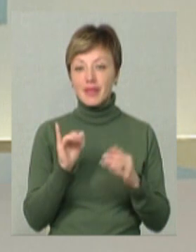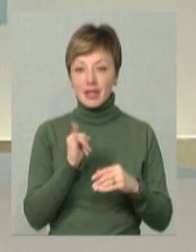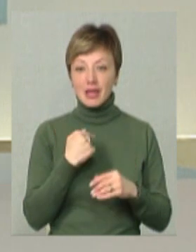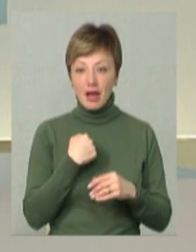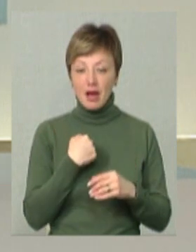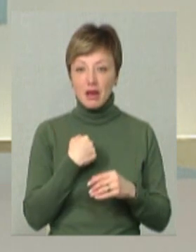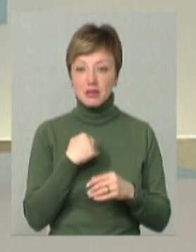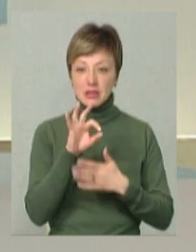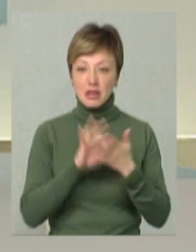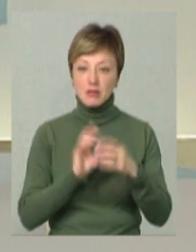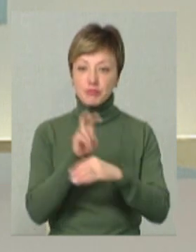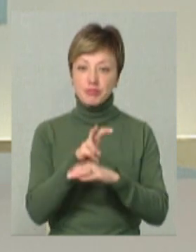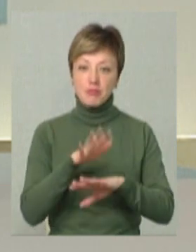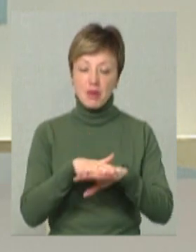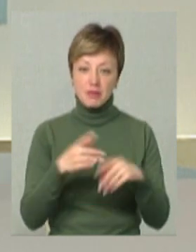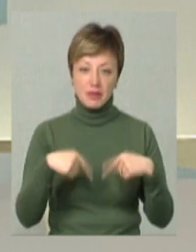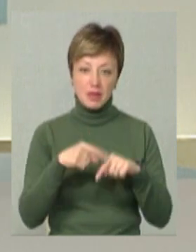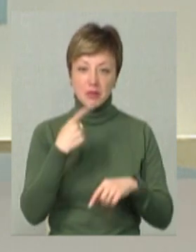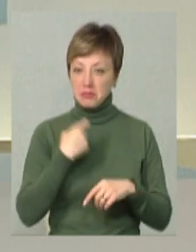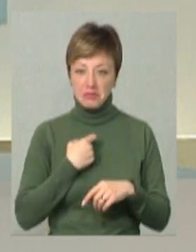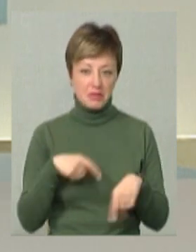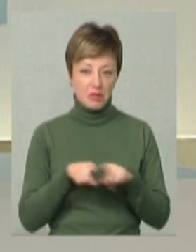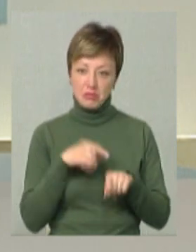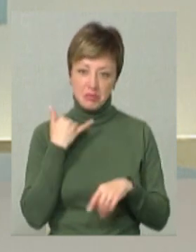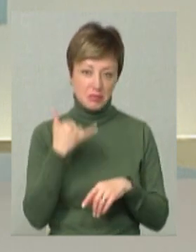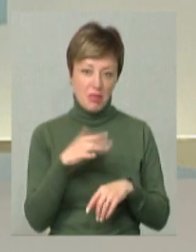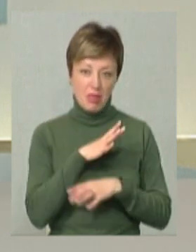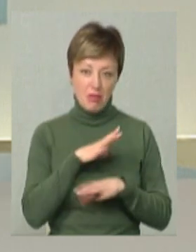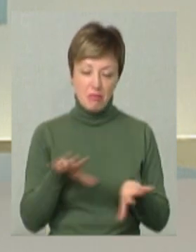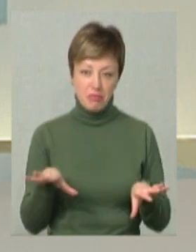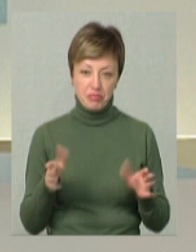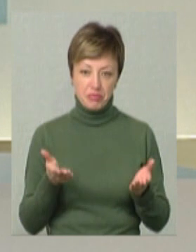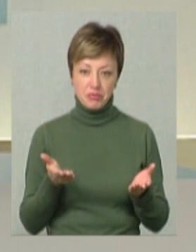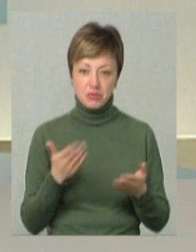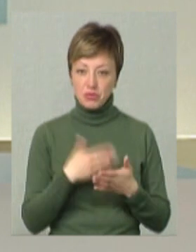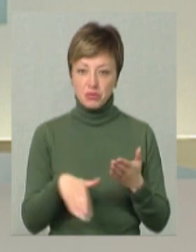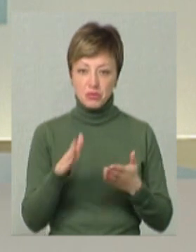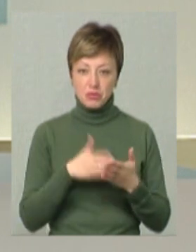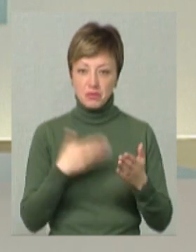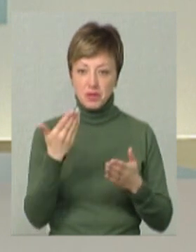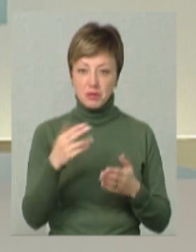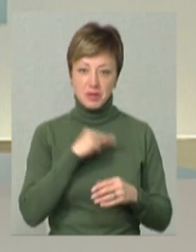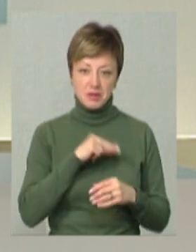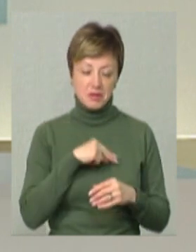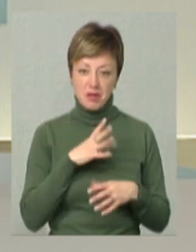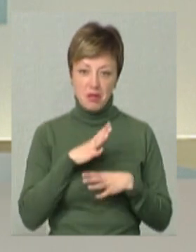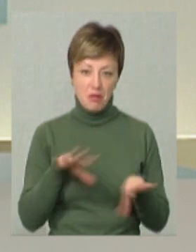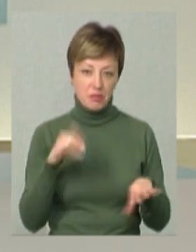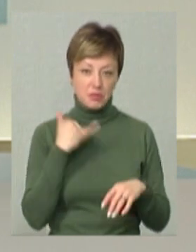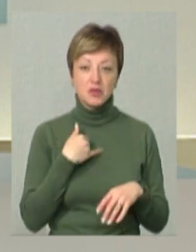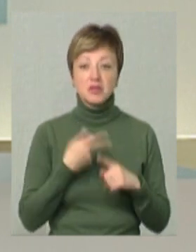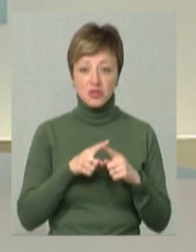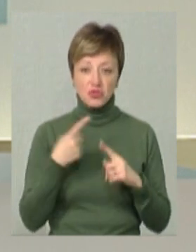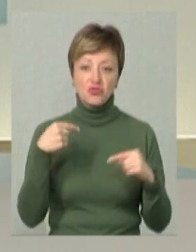я підійшла одразу в банківське відділення і сказали мені там, що такого дзвінка не надходило взагалі від їхніх представників, ні від кого. Це